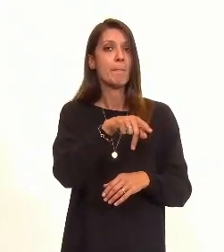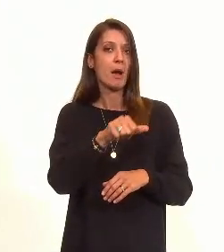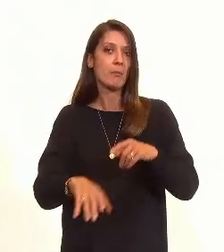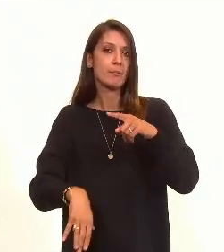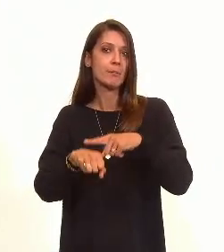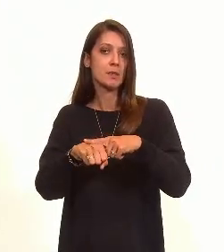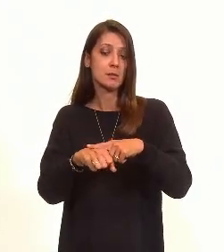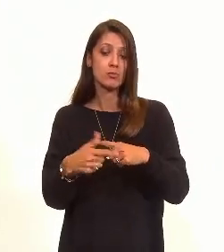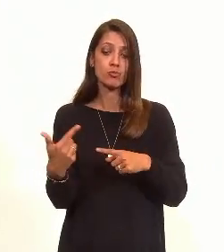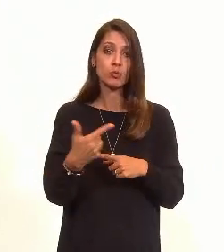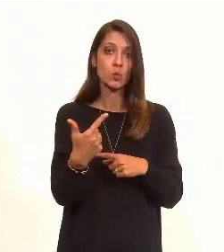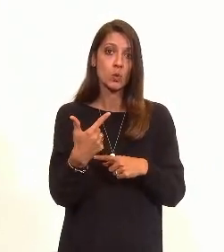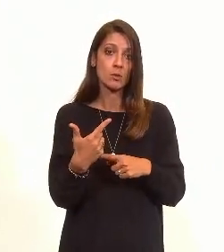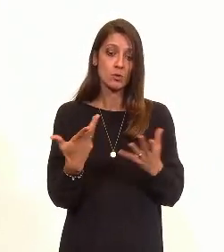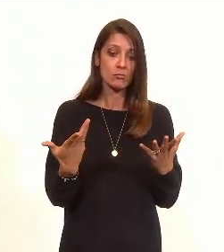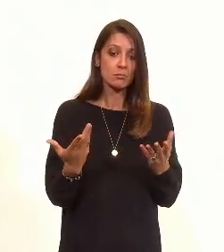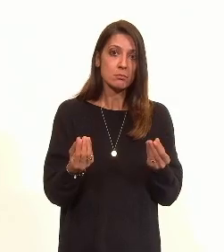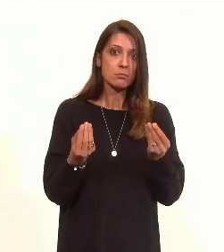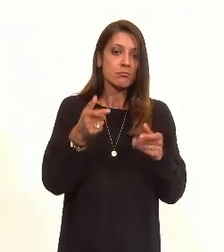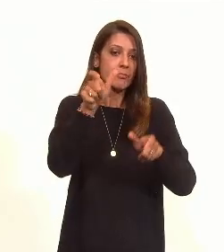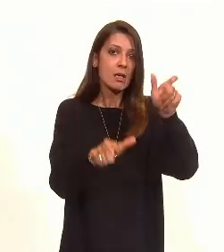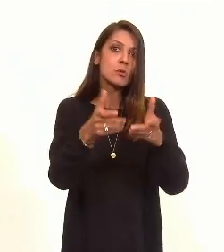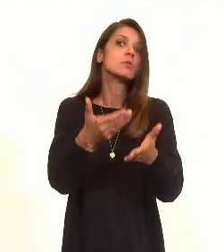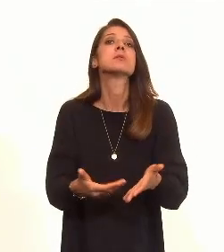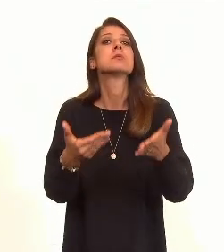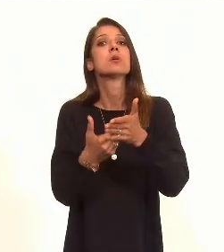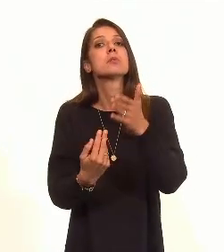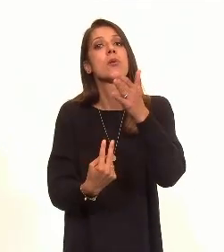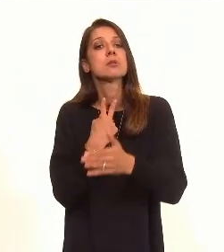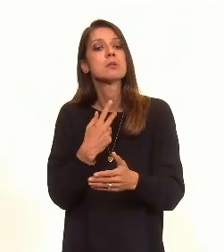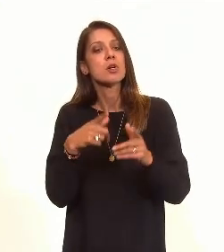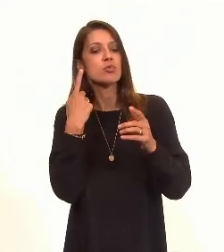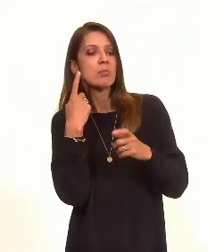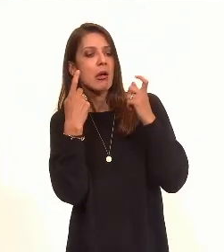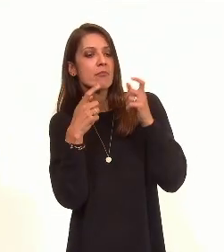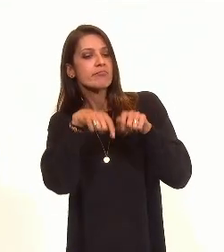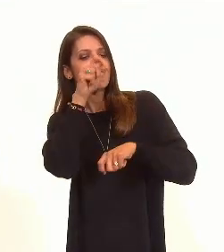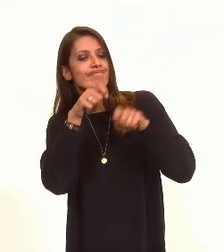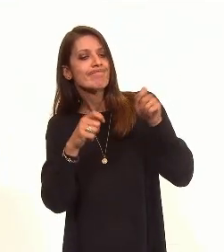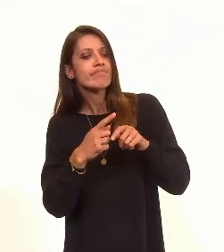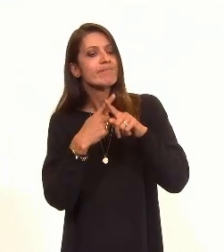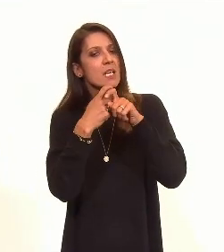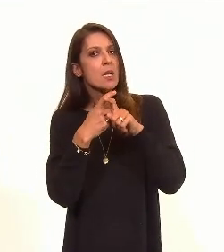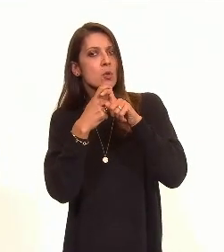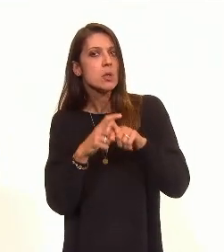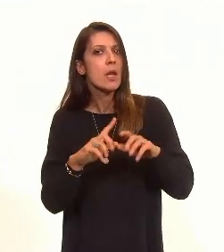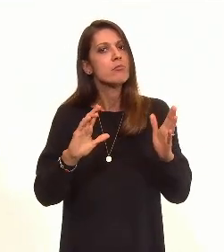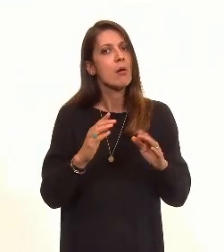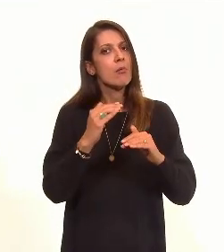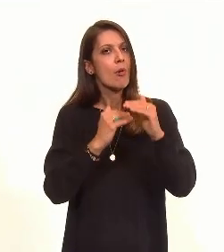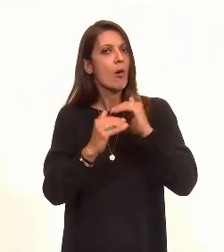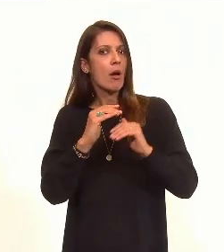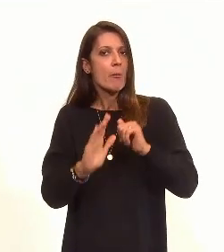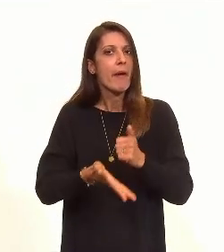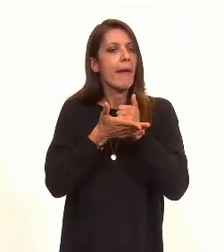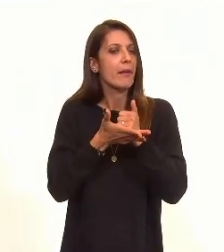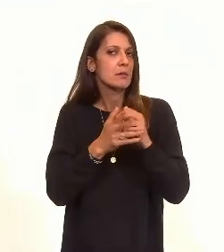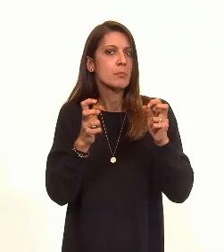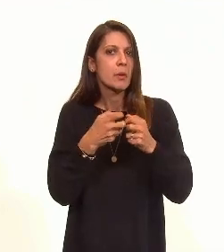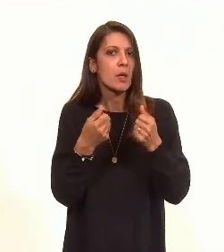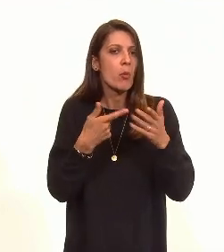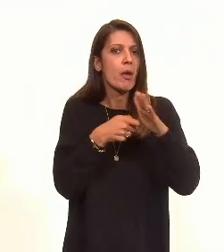des instruments de mesure qui vont permettre de calculer un plan d'aide. Mais pas que. C'est aussi des instruments qui vont permettre de définir et de